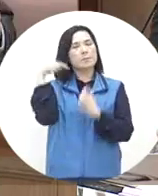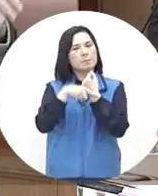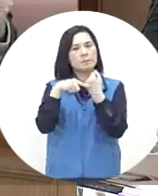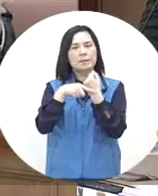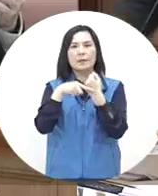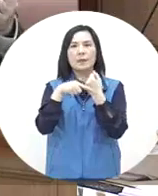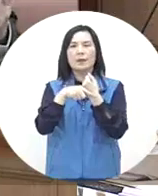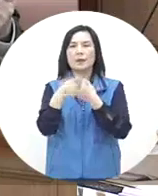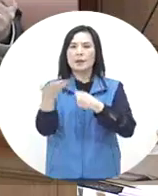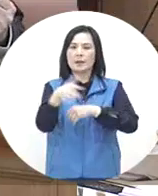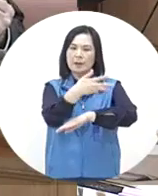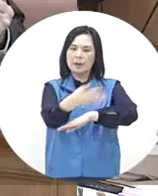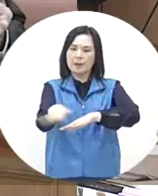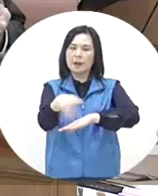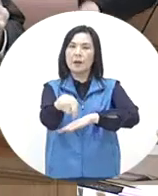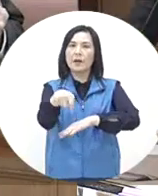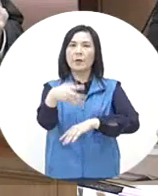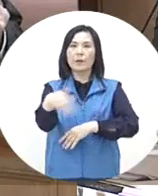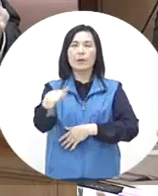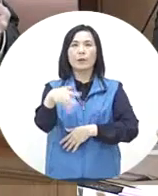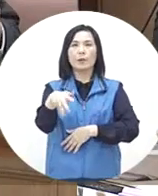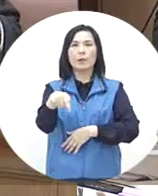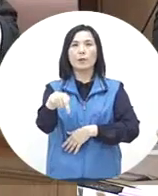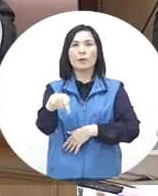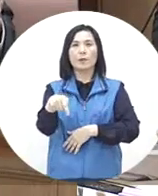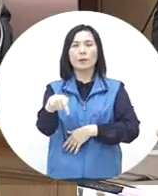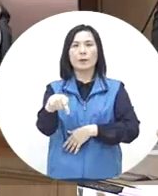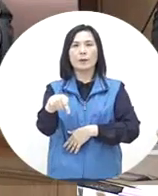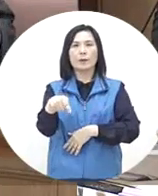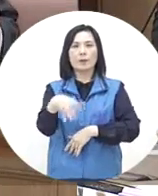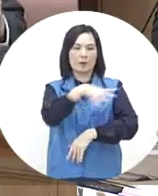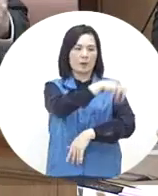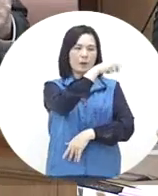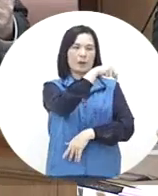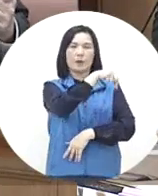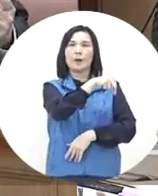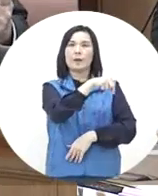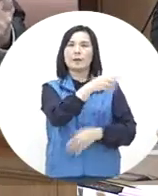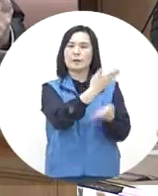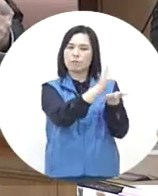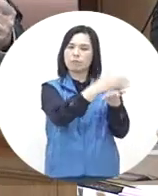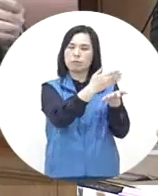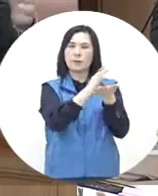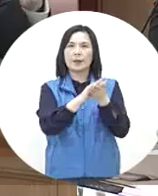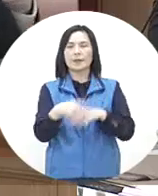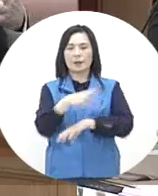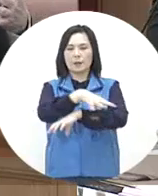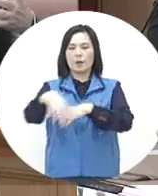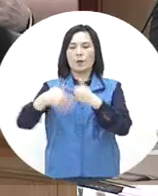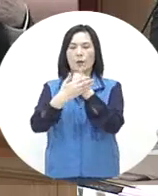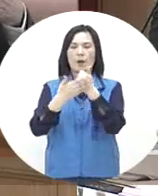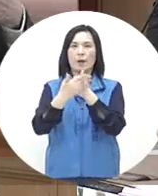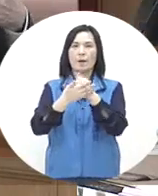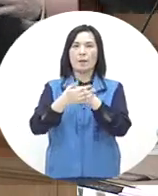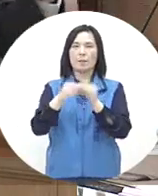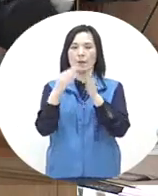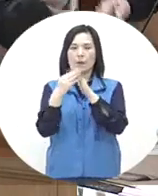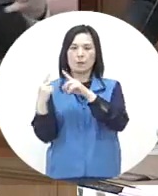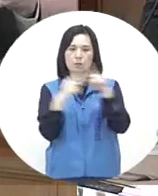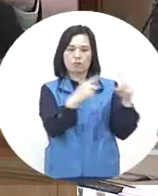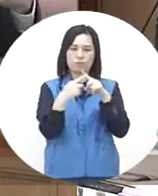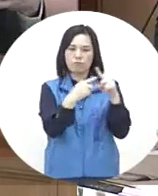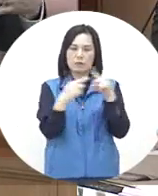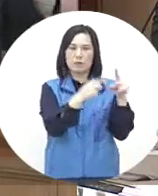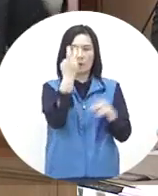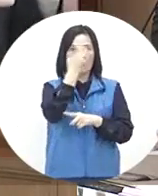是说，看有没有办法在那个源头做处理，环保局加强稽查以外，我们想说，我们就是可能会